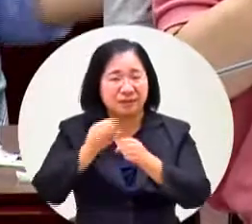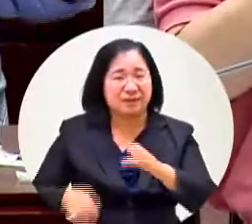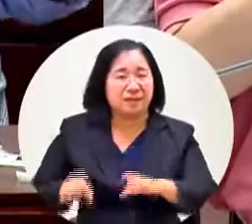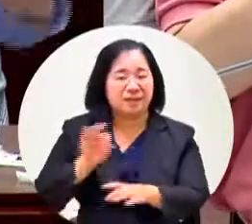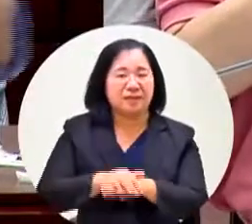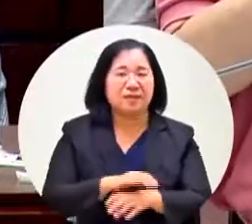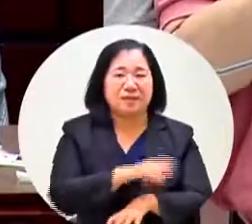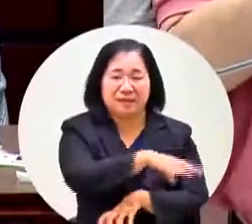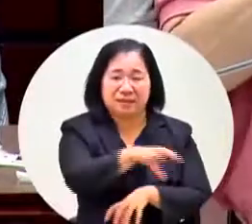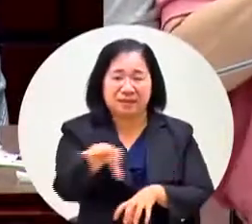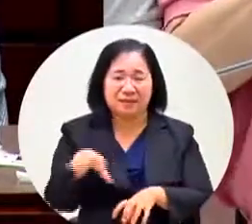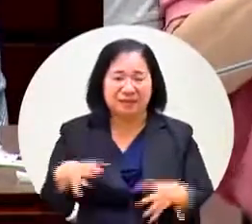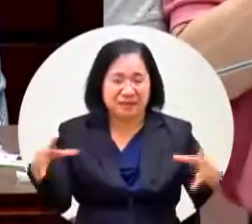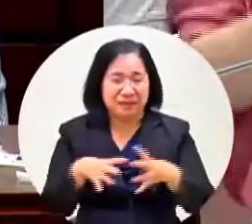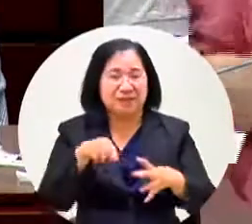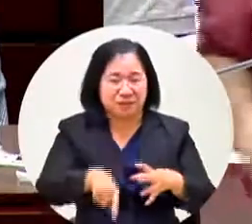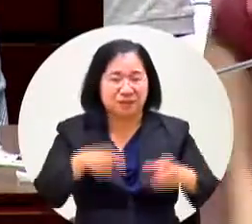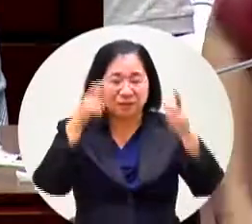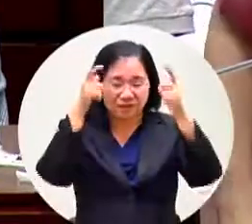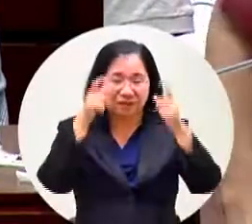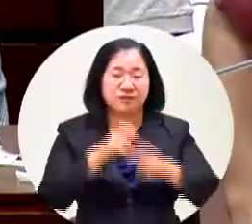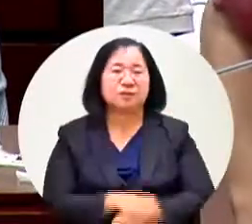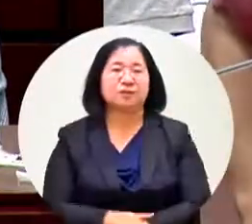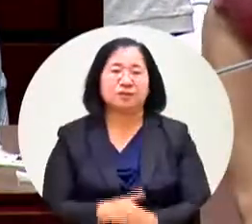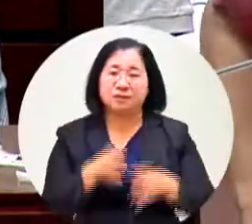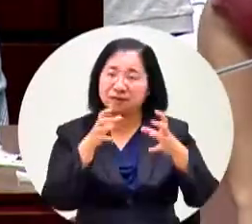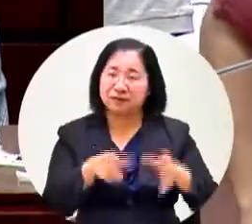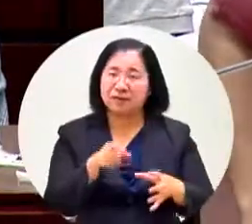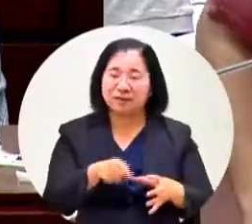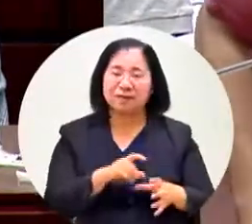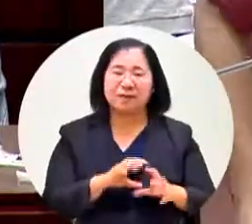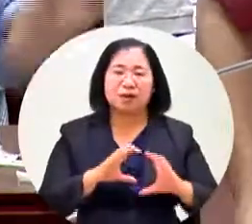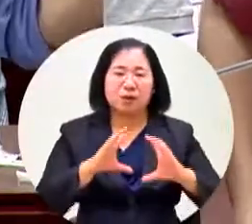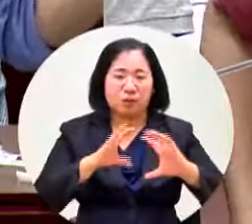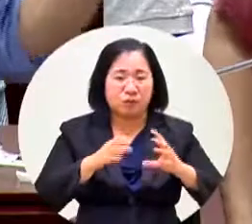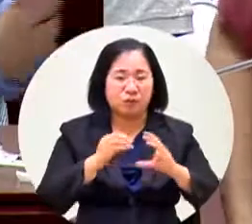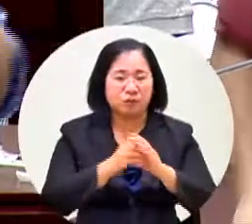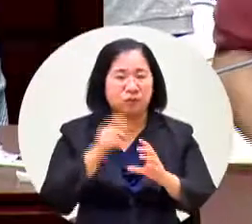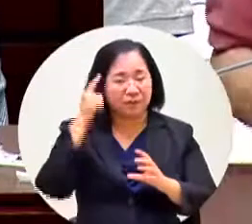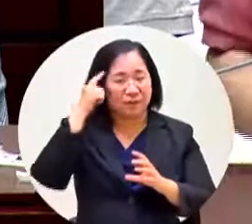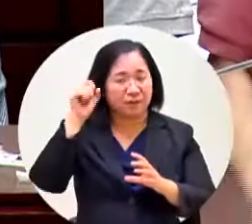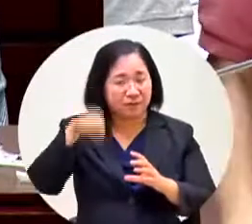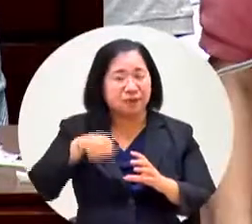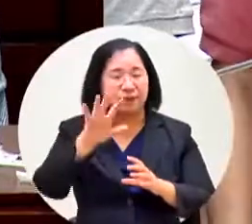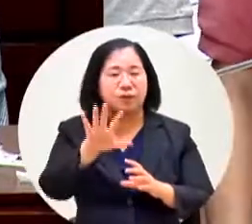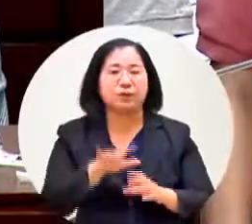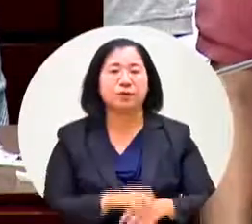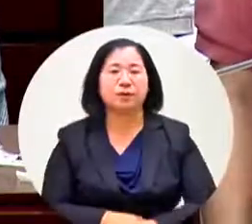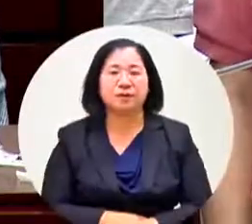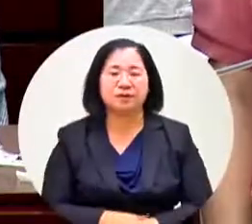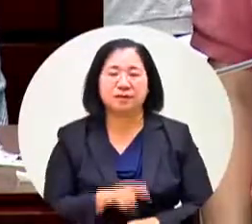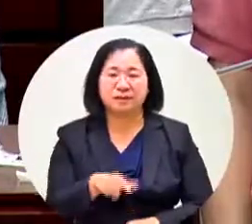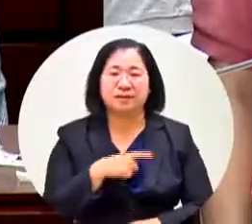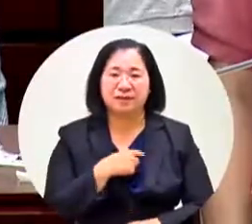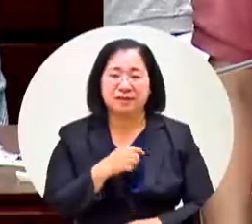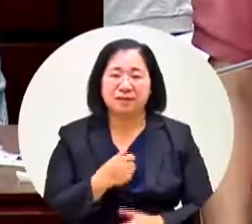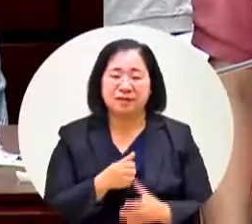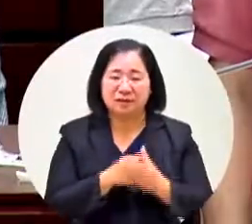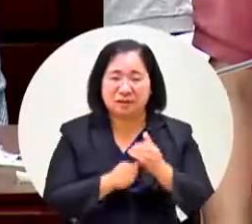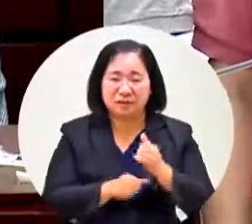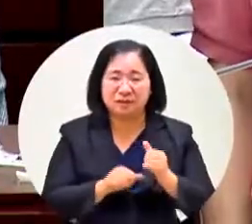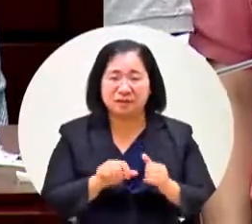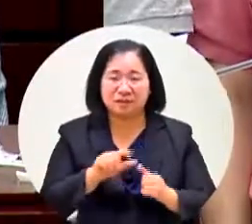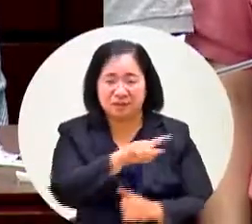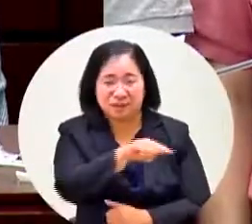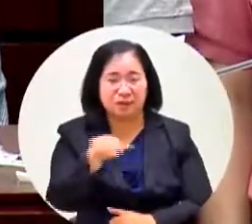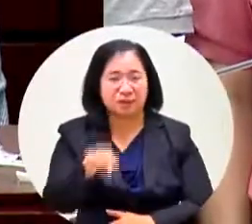一个感谢，第二看他有没有可能扩大投资，第三个他分散在各地的能不能集中在高雄，他承诺国巨